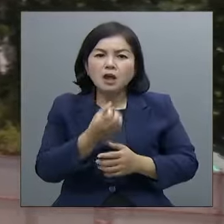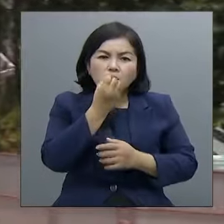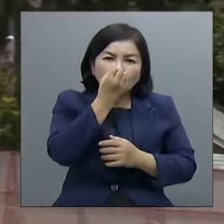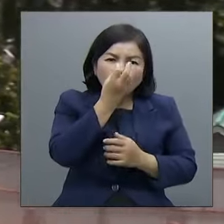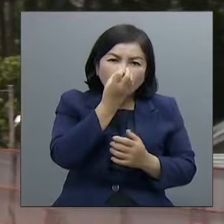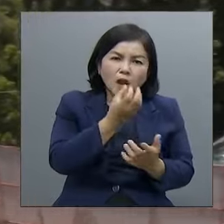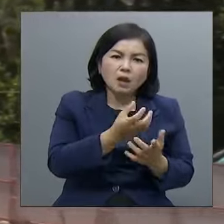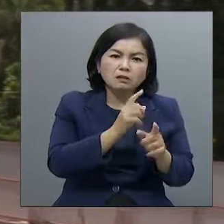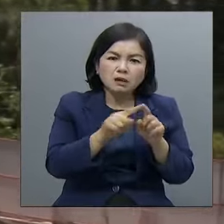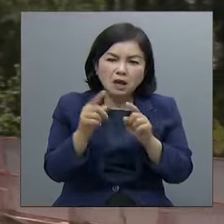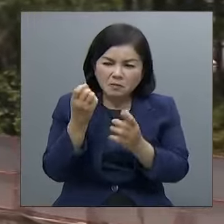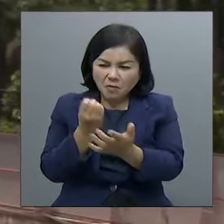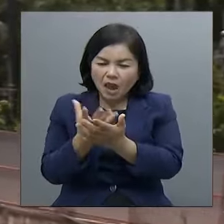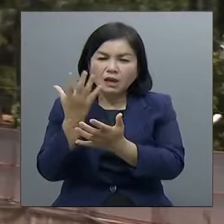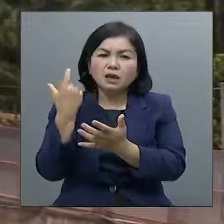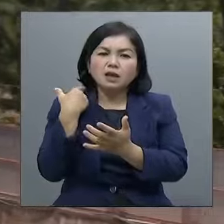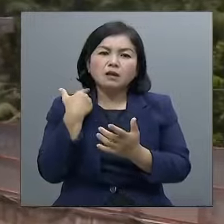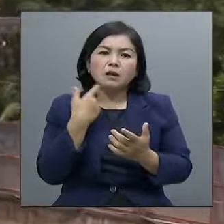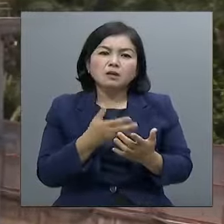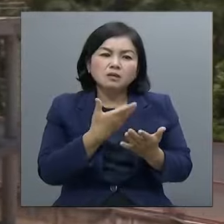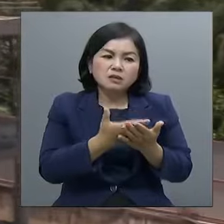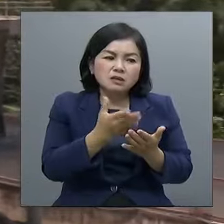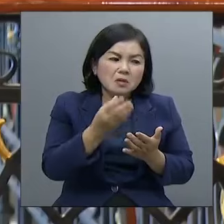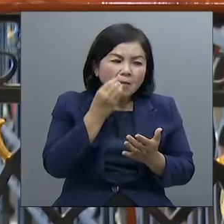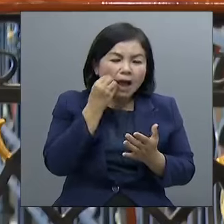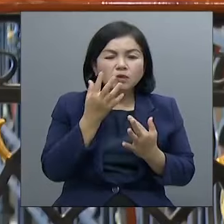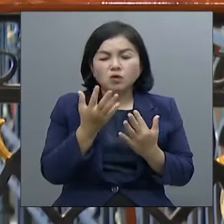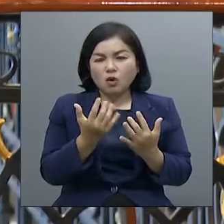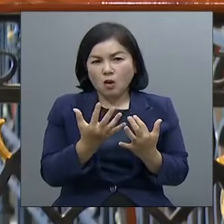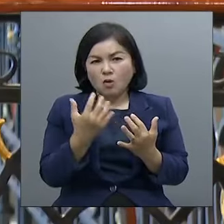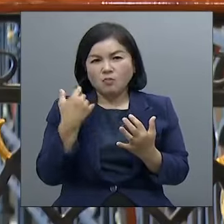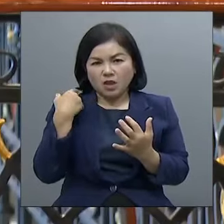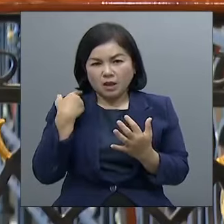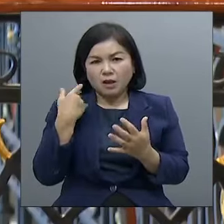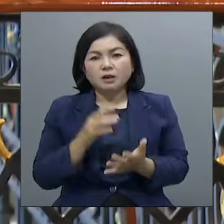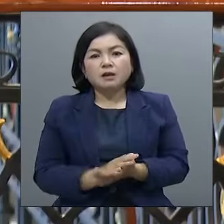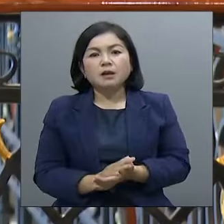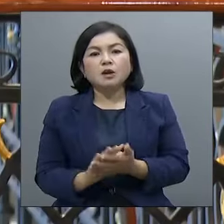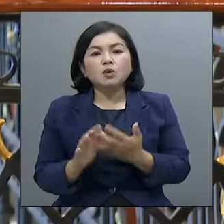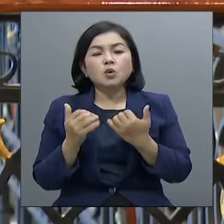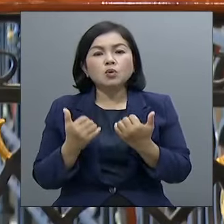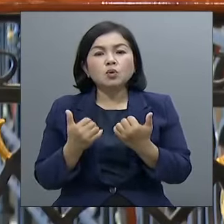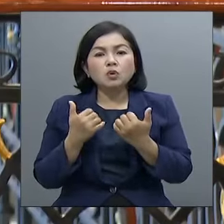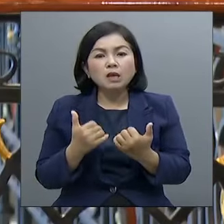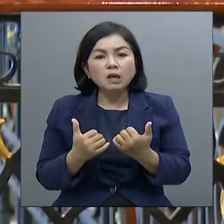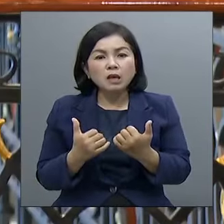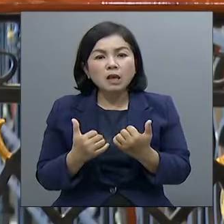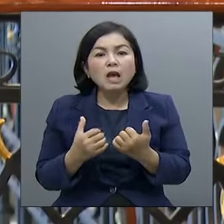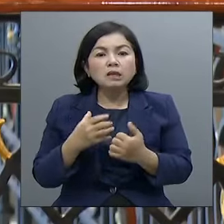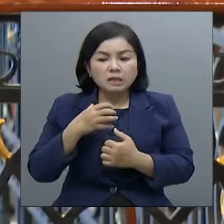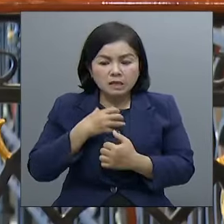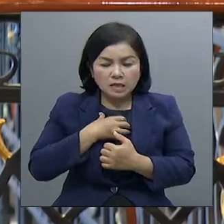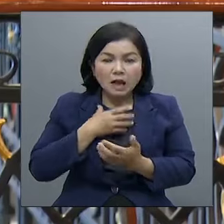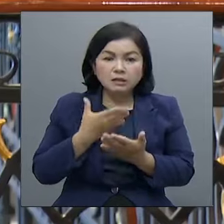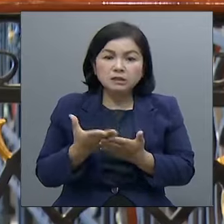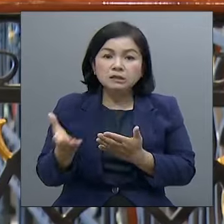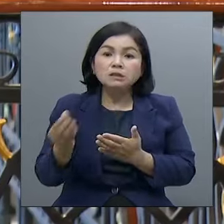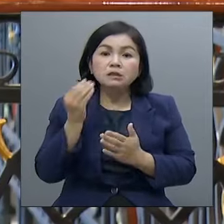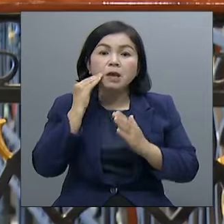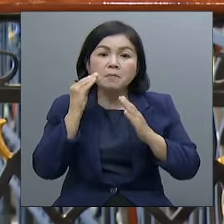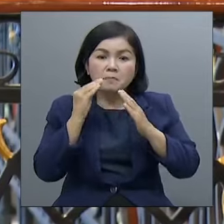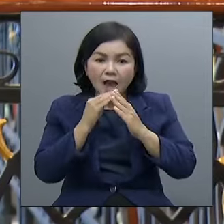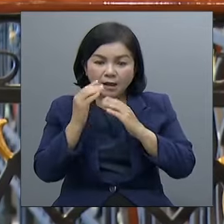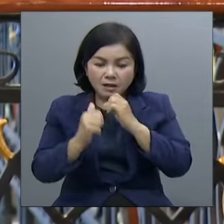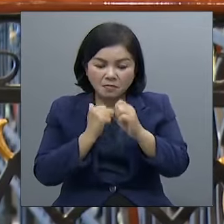คงอยู่ในระดับที่สูงค่ะคุณพรวดีคุณจิราชาตาคะสำหรับความต้องการที่อยู่อาศัยใน1ปี